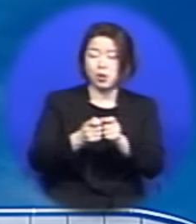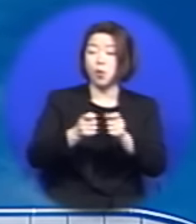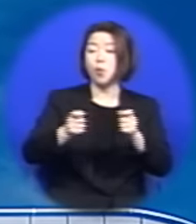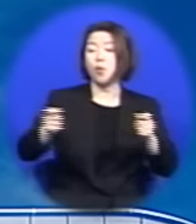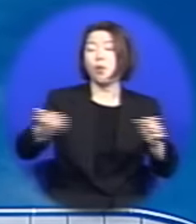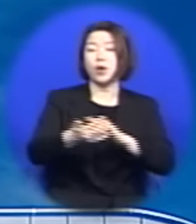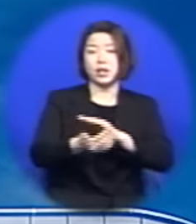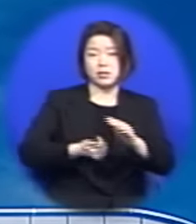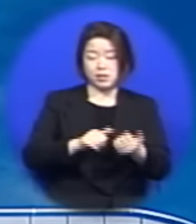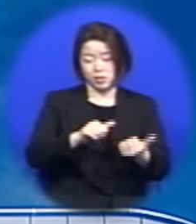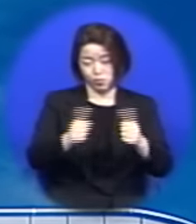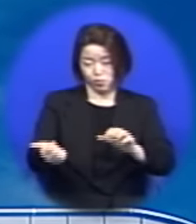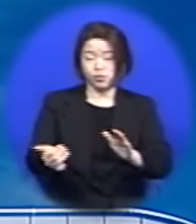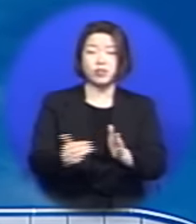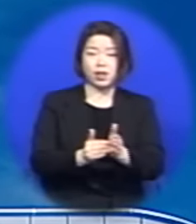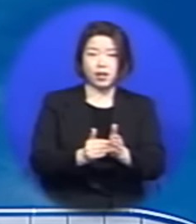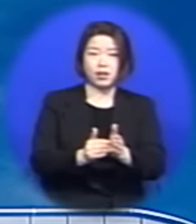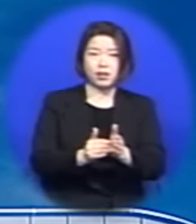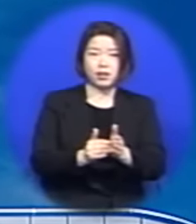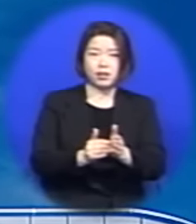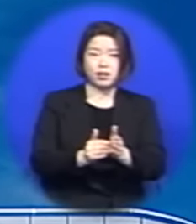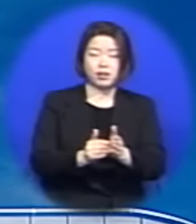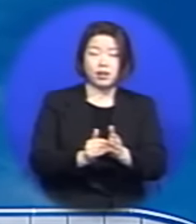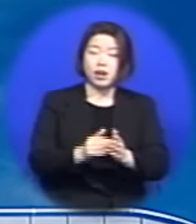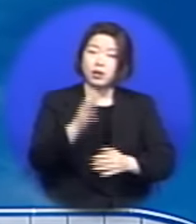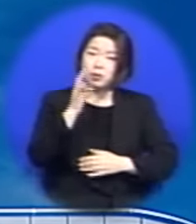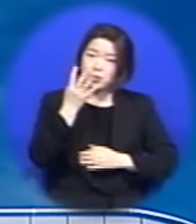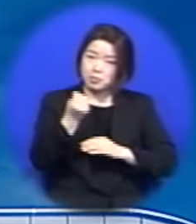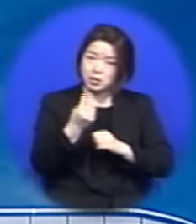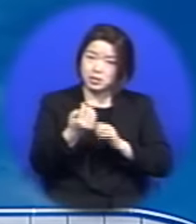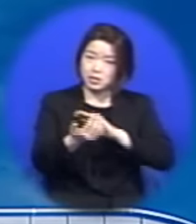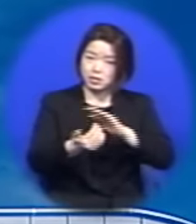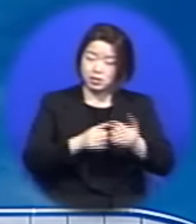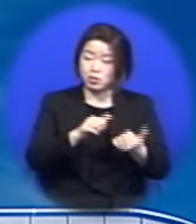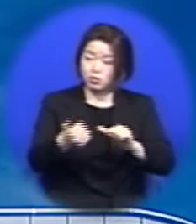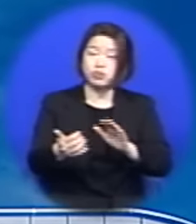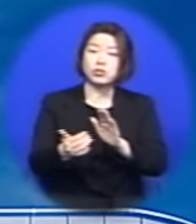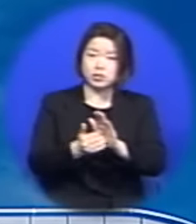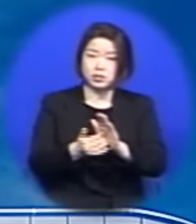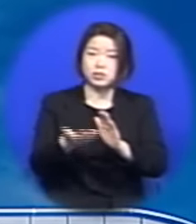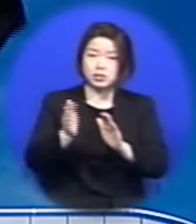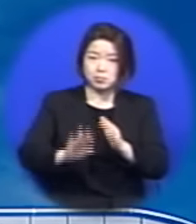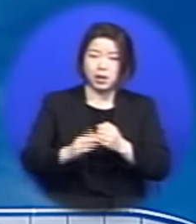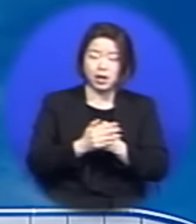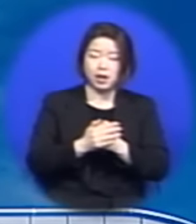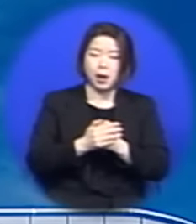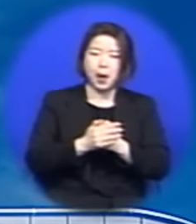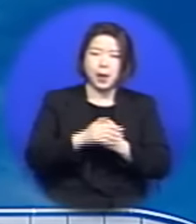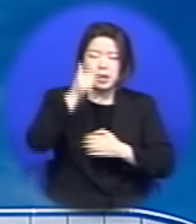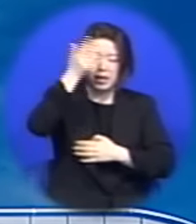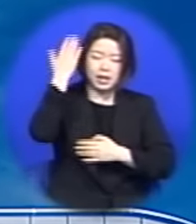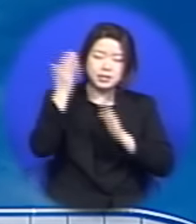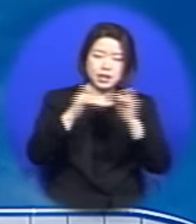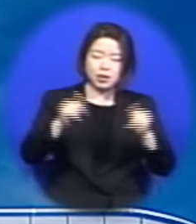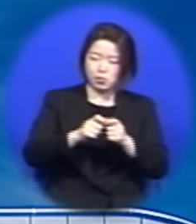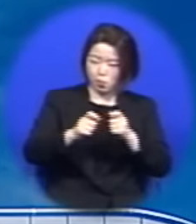오래전에 죽었습니다 그분이 며칠 전에 죽었지만 그분의 옛사람은 오래전에